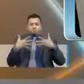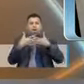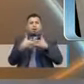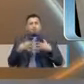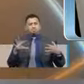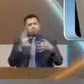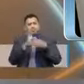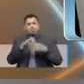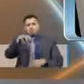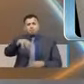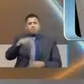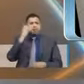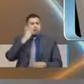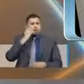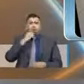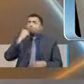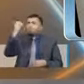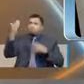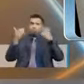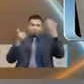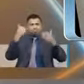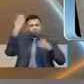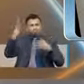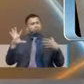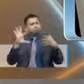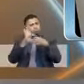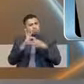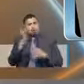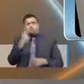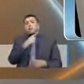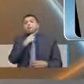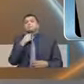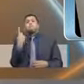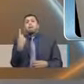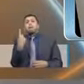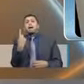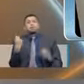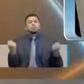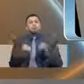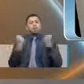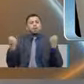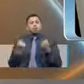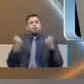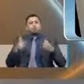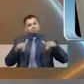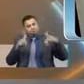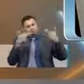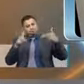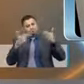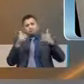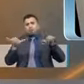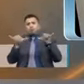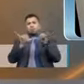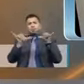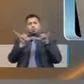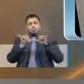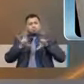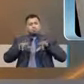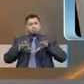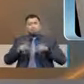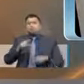الاستراتيجيين في الدولة وفي الخارج أيضا. أطلقنا حوالي 100 دورة تدريبية كلها أونلاين، ونأمل أن